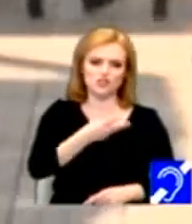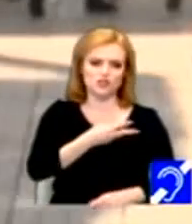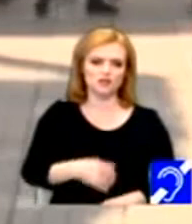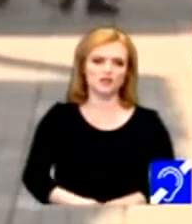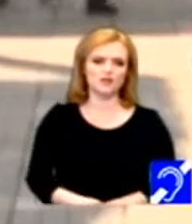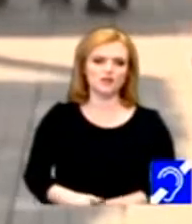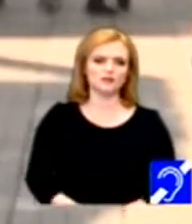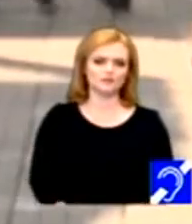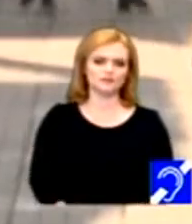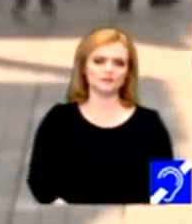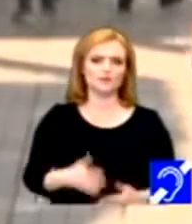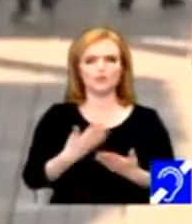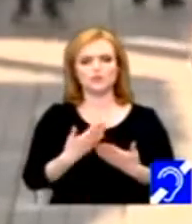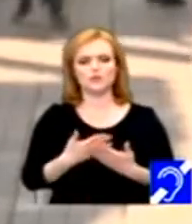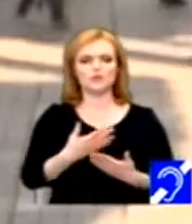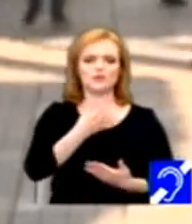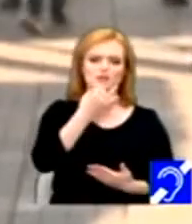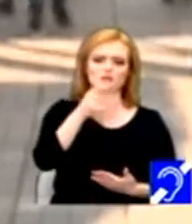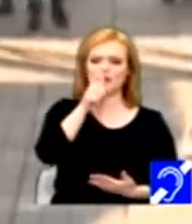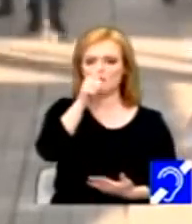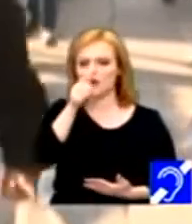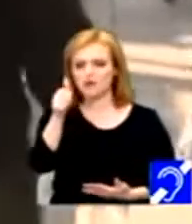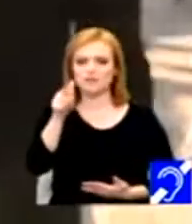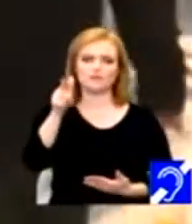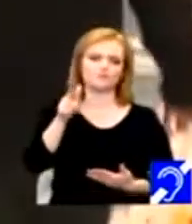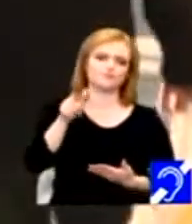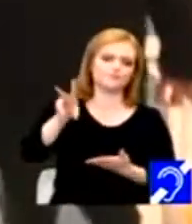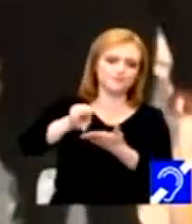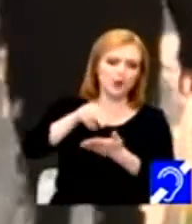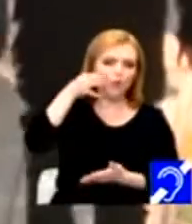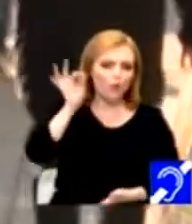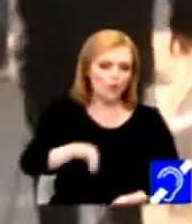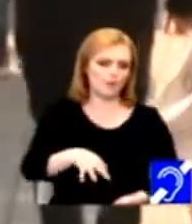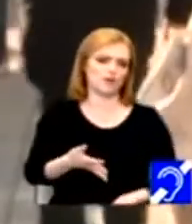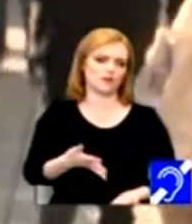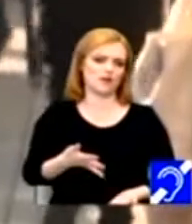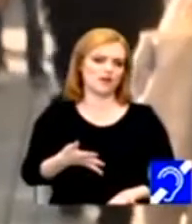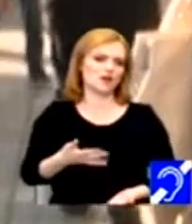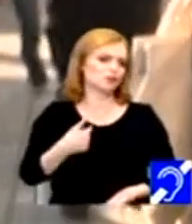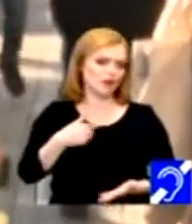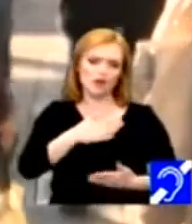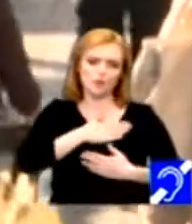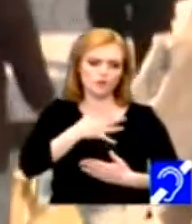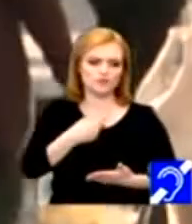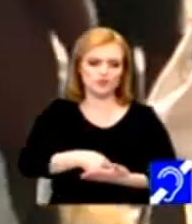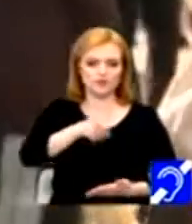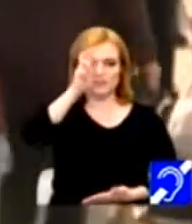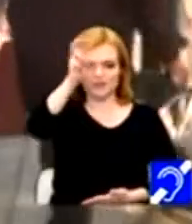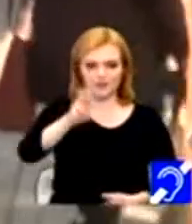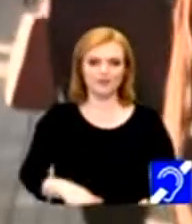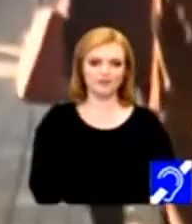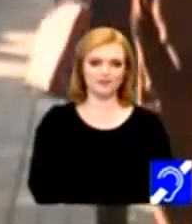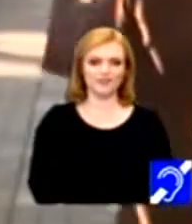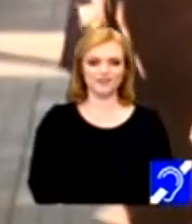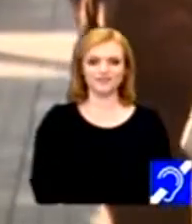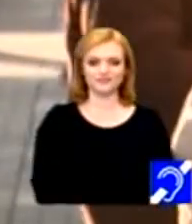să plec pentru câteva luni, așa ca experiență, să văd cum e, dar nu, sunt destul de patriot așa, nu aș putea să